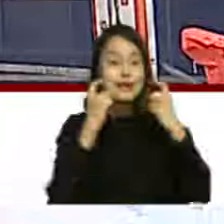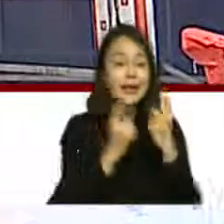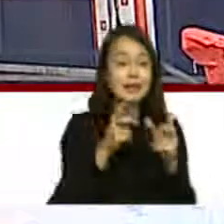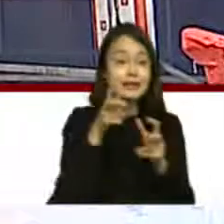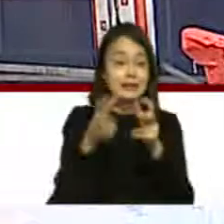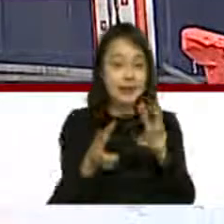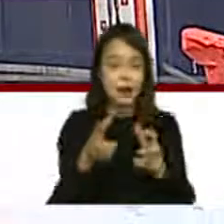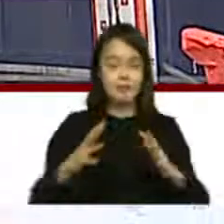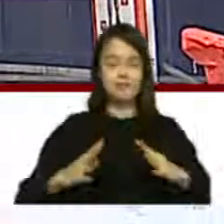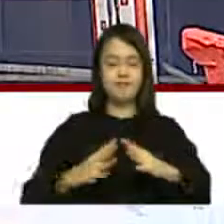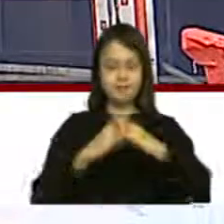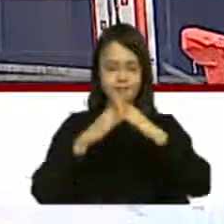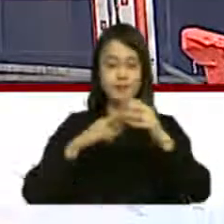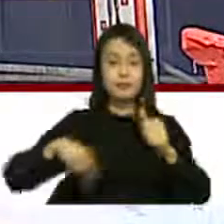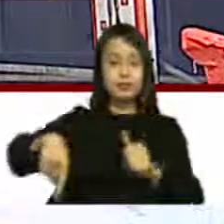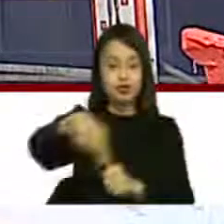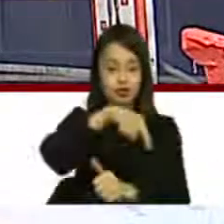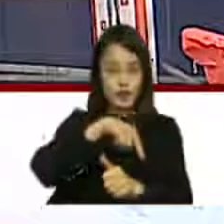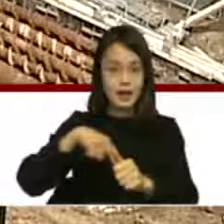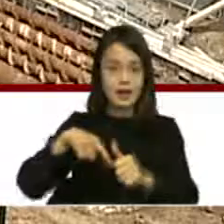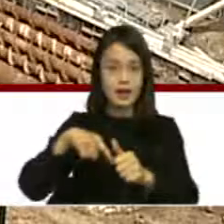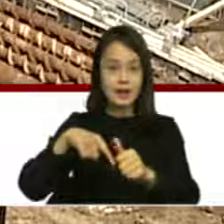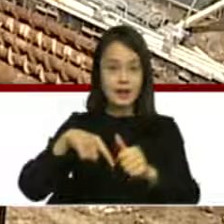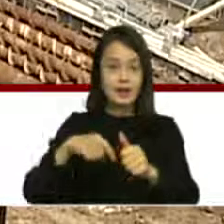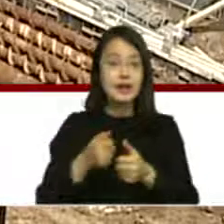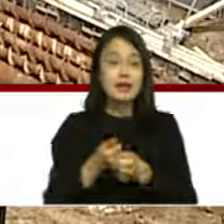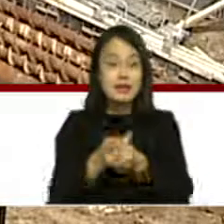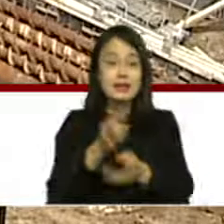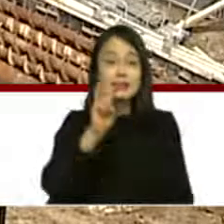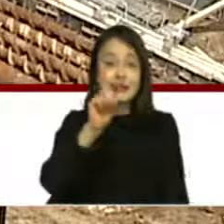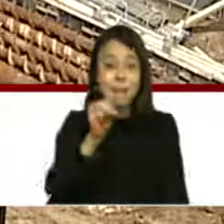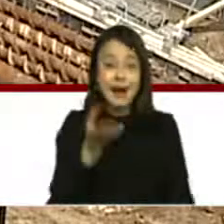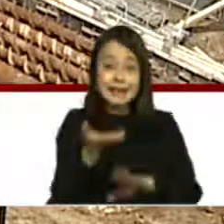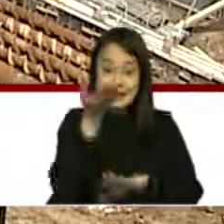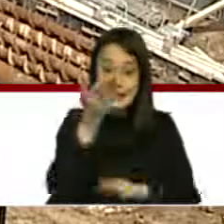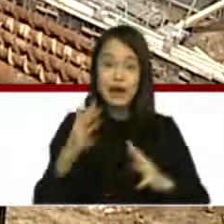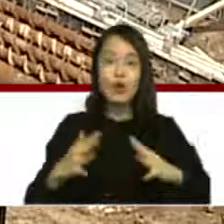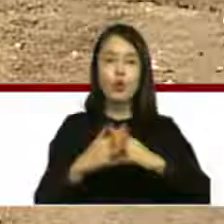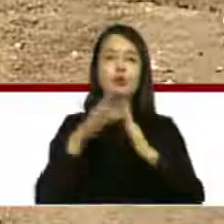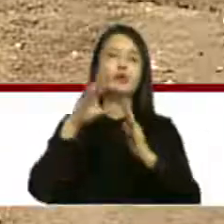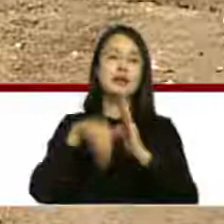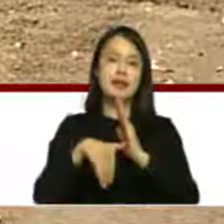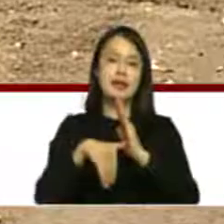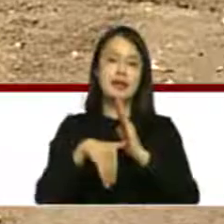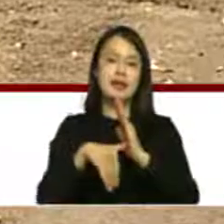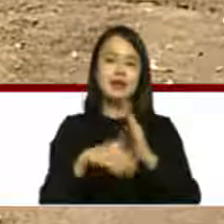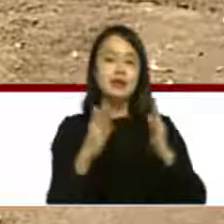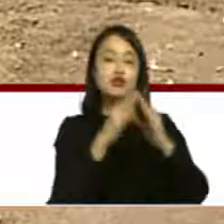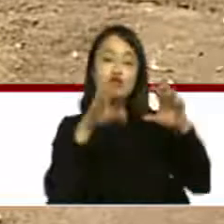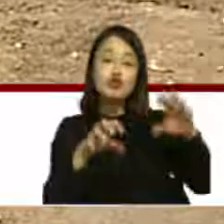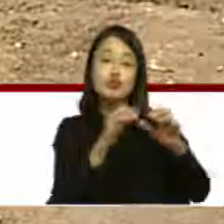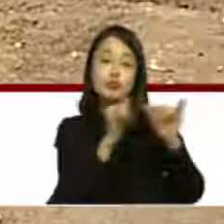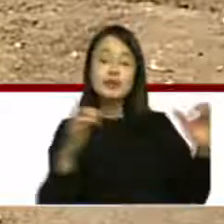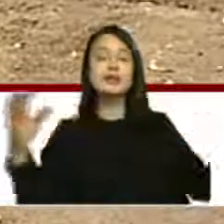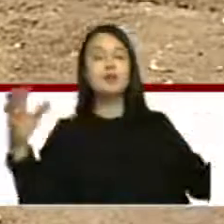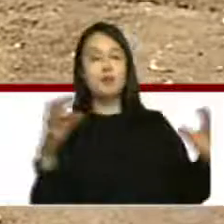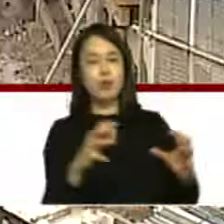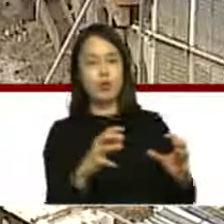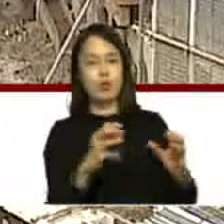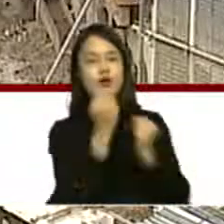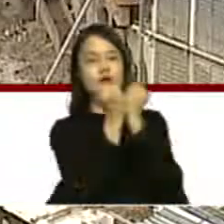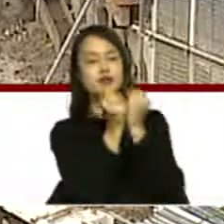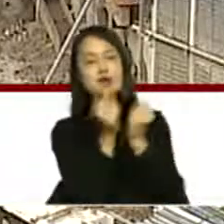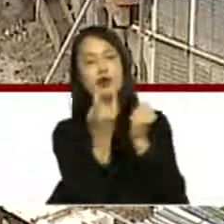연면적 3만 제곱미터 이상인 공사 이는 시공사가 주최하는 주민 설명회가 의무화 되며 미 참석한